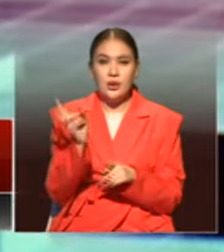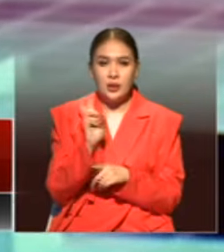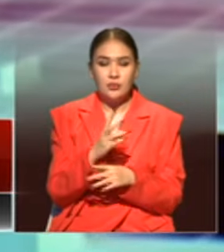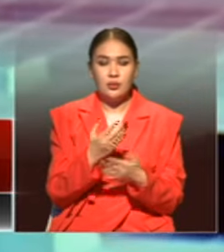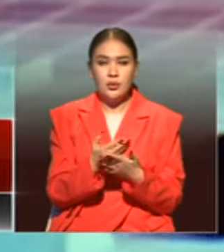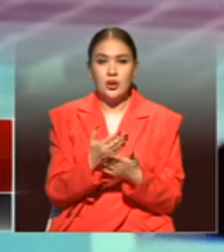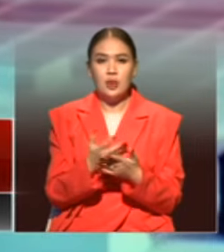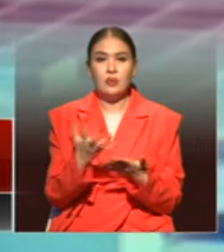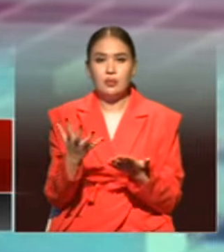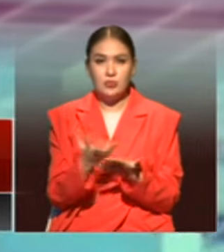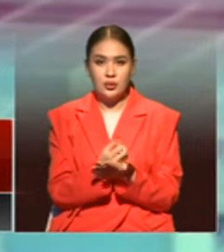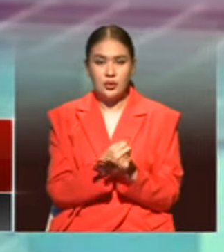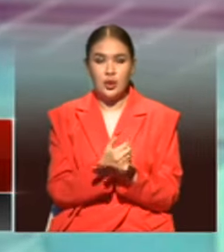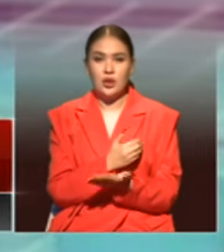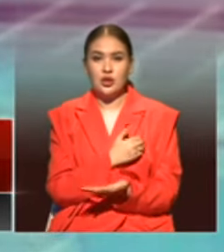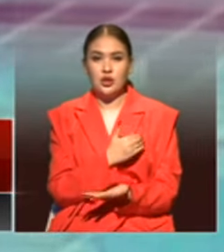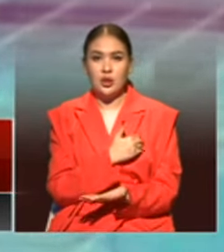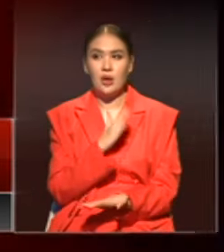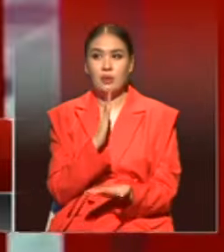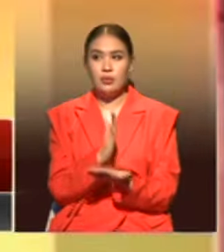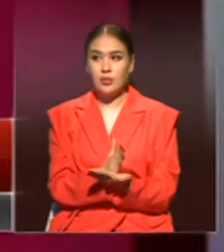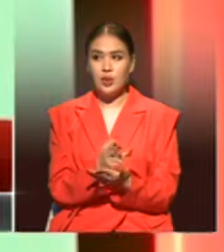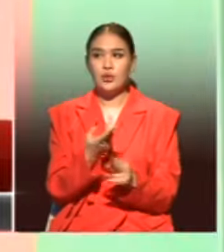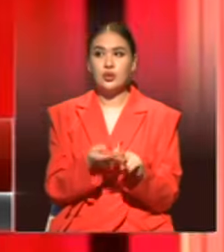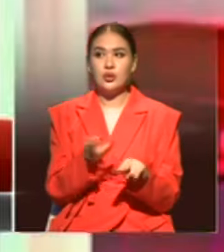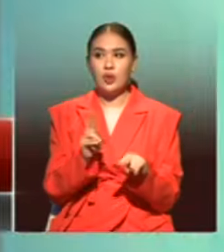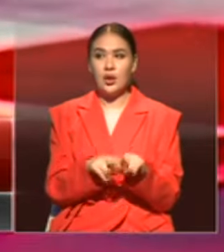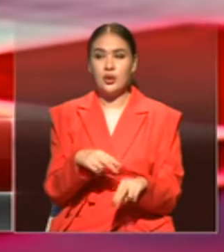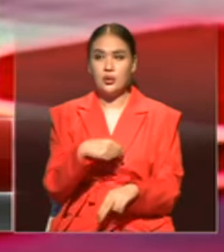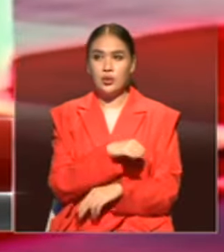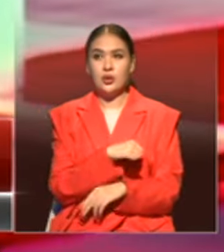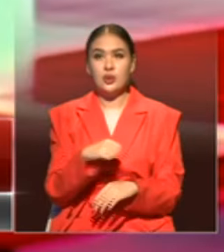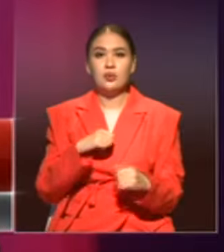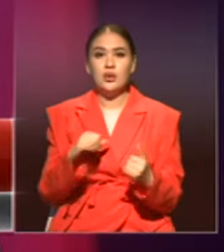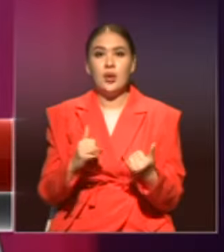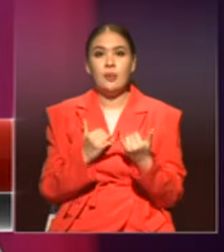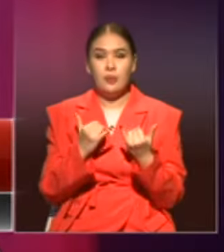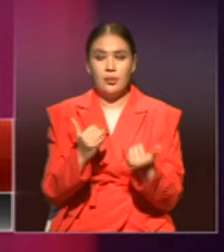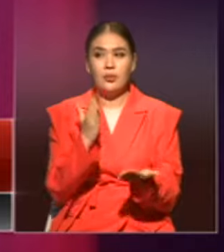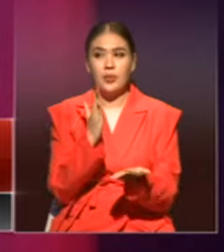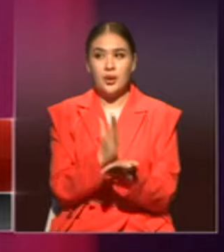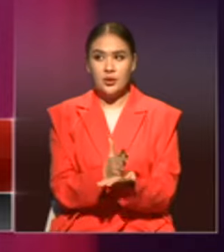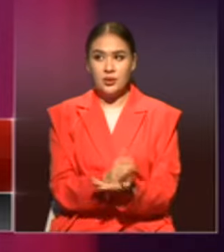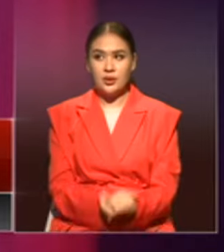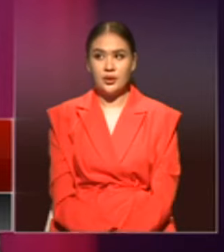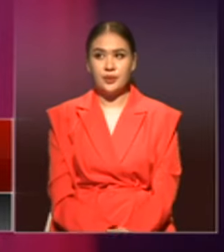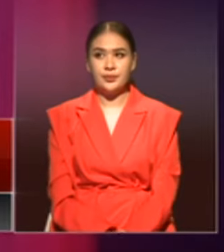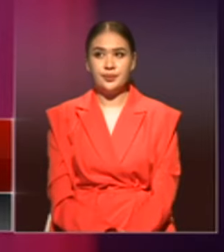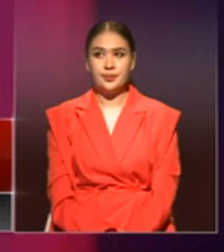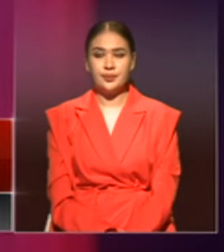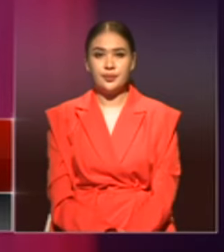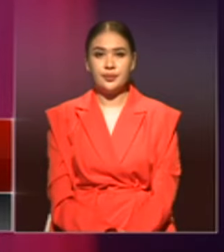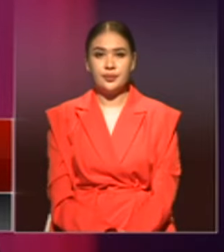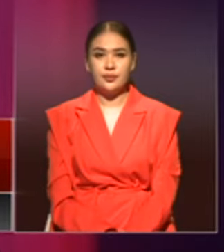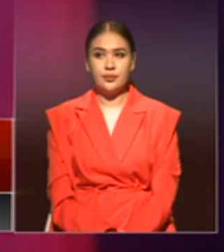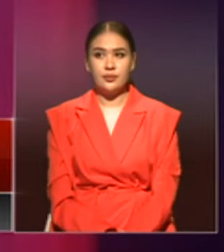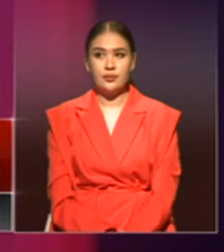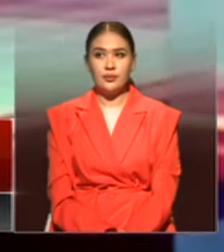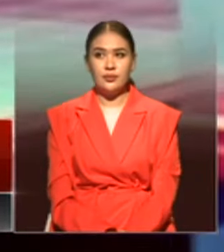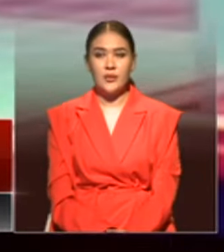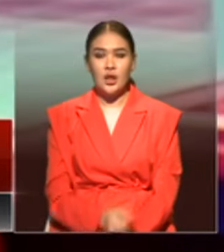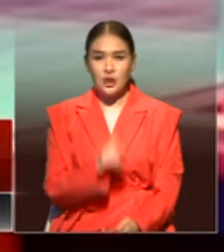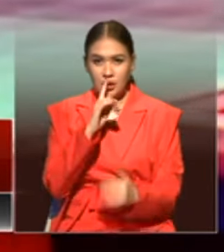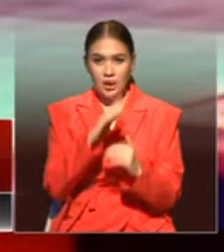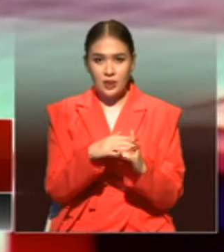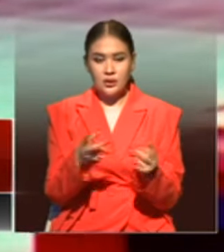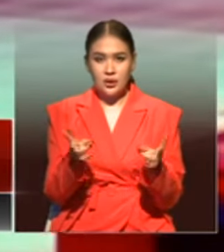шығуға қауқарлы. Соған біз өзіміздің ұсынысымыз бердік енді құлақ асар министр болса. Жақындалдық бір